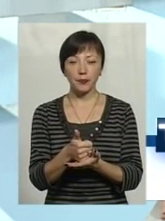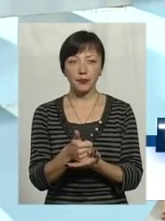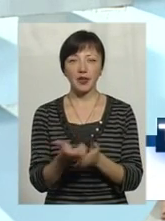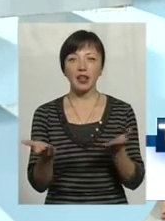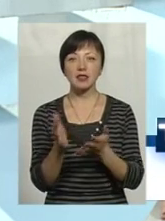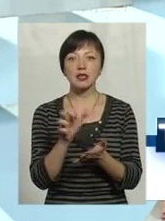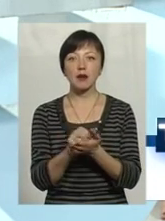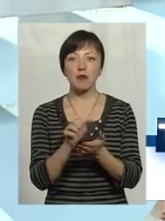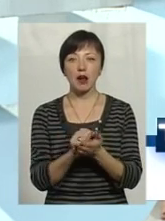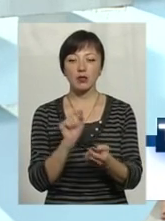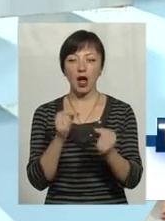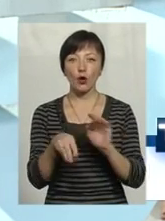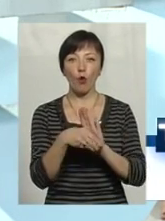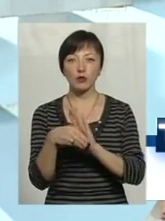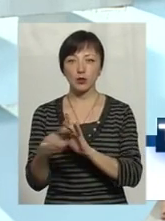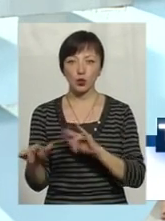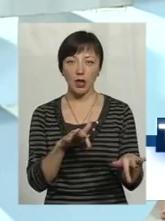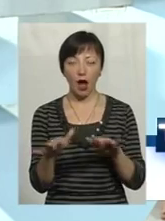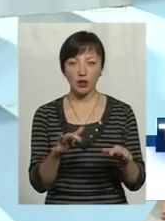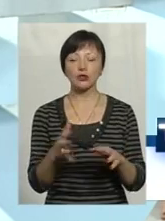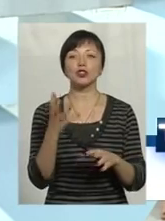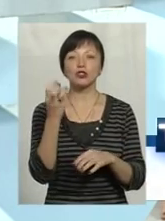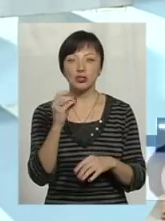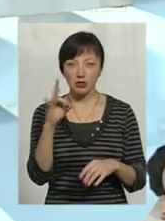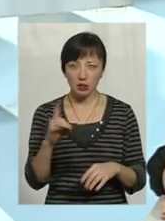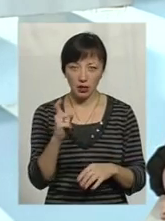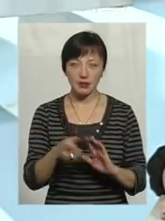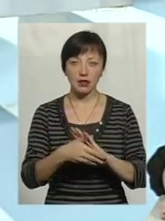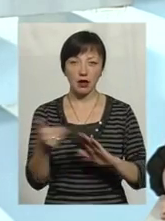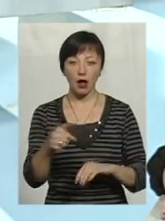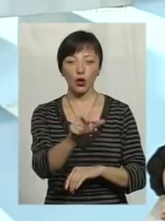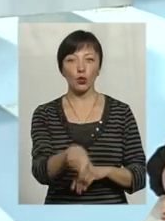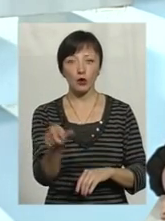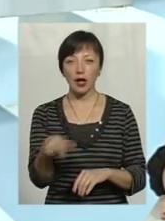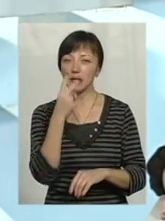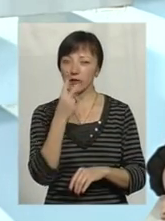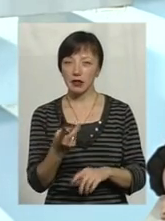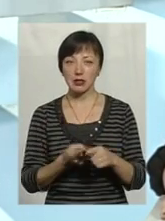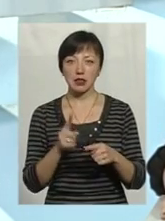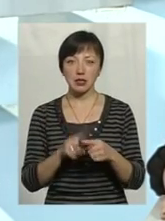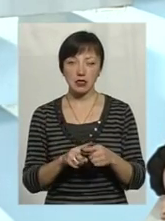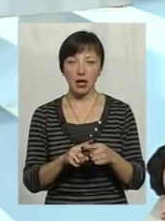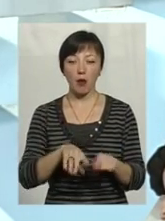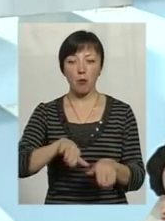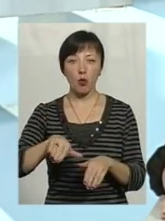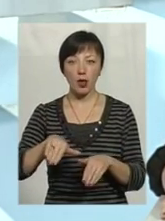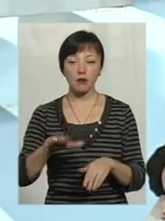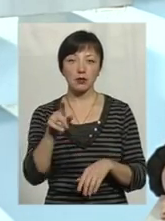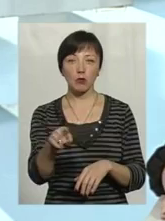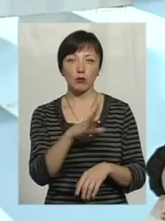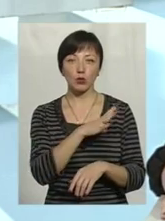які займаються антикорупційною діяльністю, воно ще раз закликає людей дивитися на це. Потім там